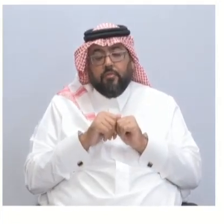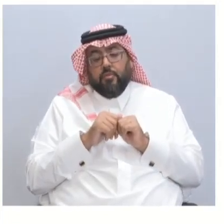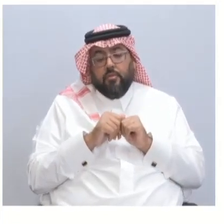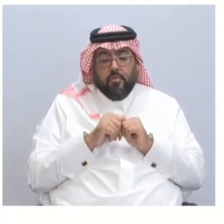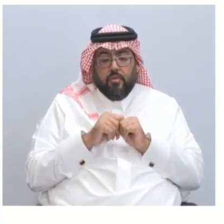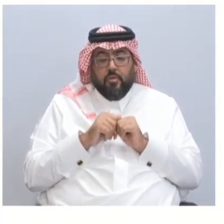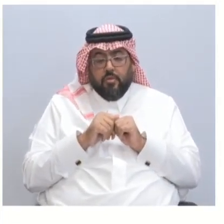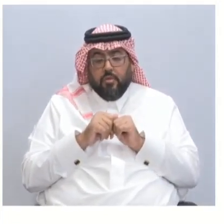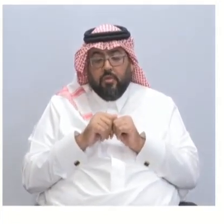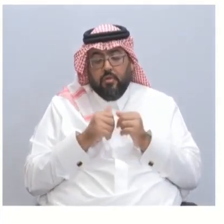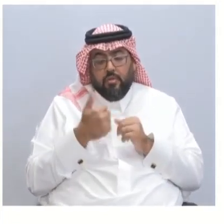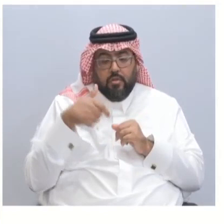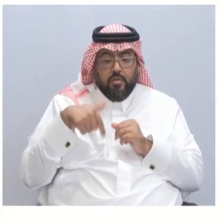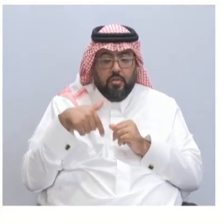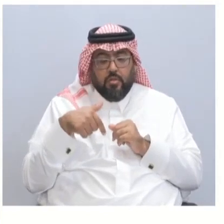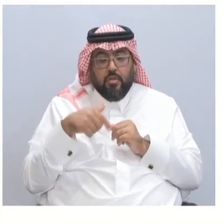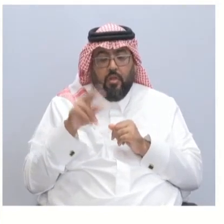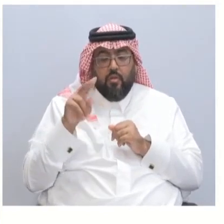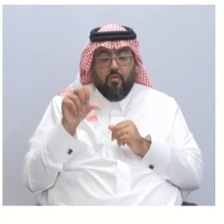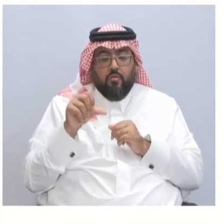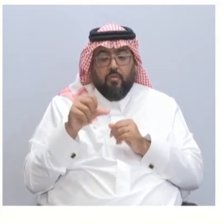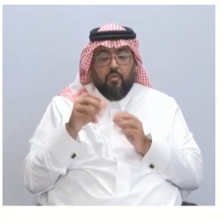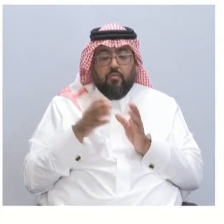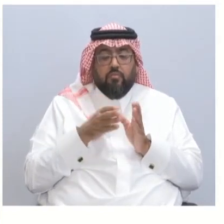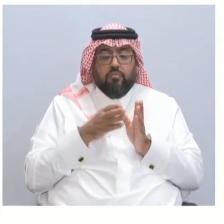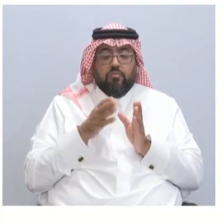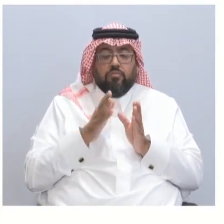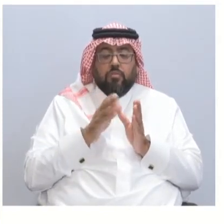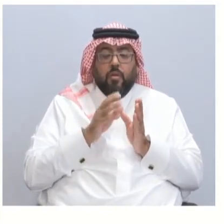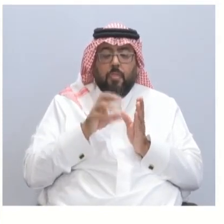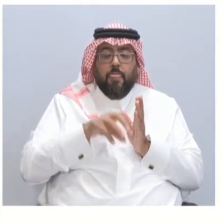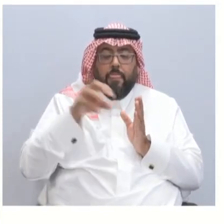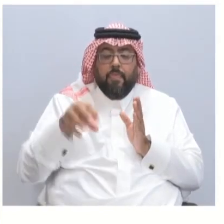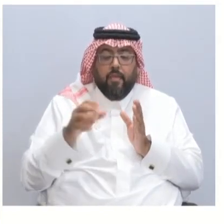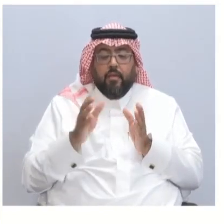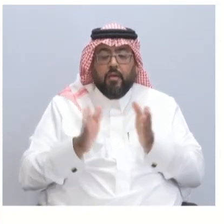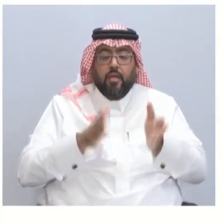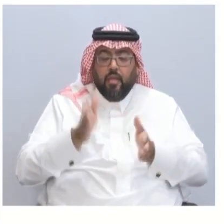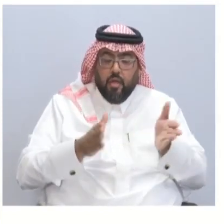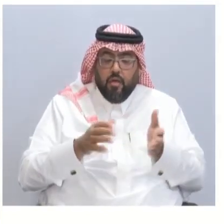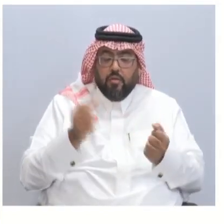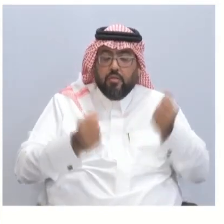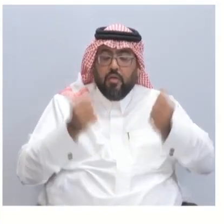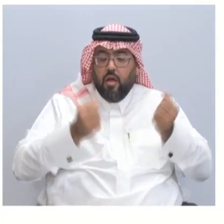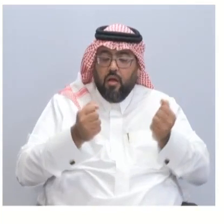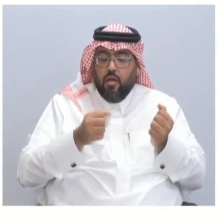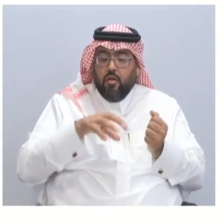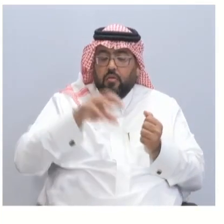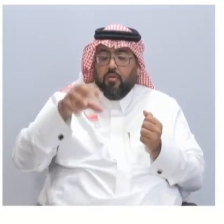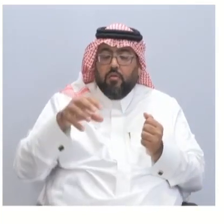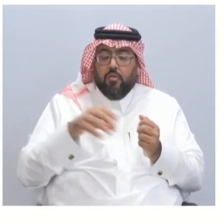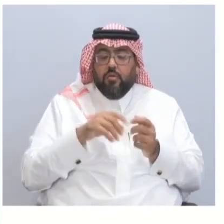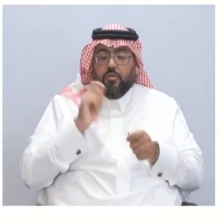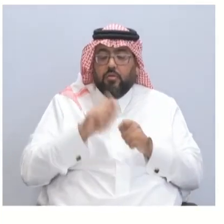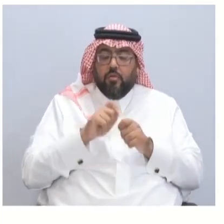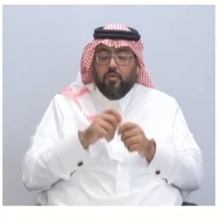الحديثه سادسا توافر النقل والمواصلات من العوامل التي ساعدت على تطوير الصناعه